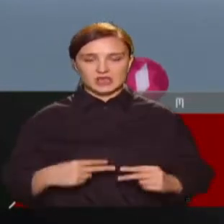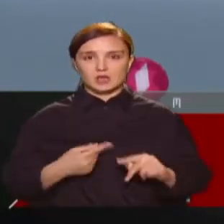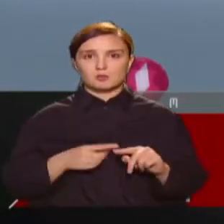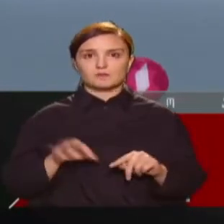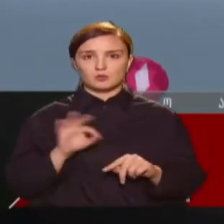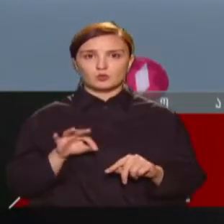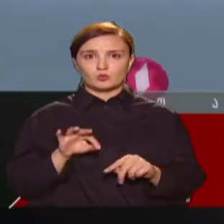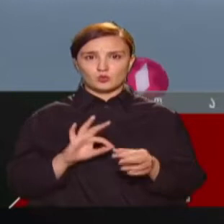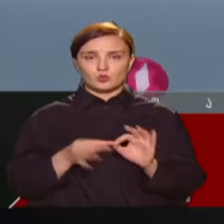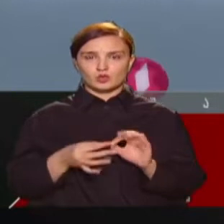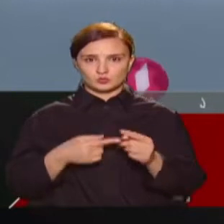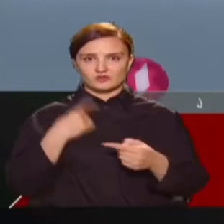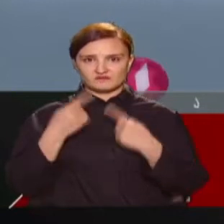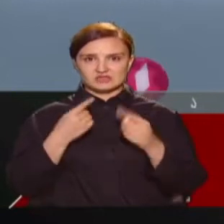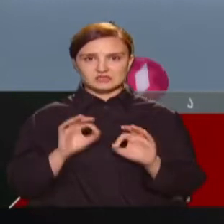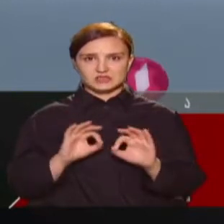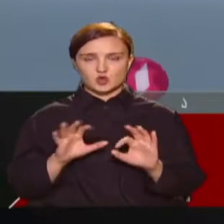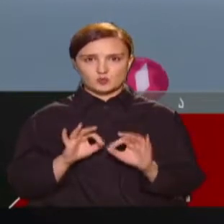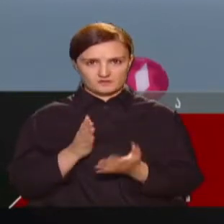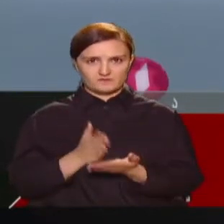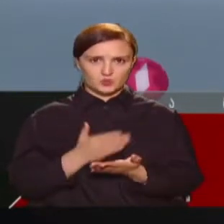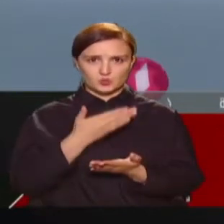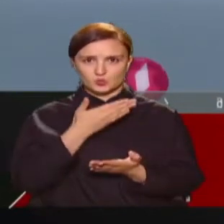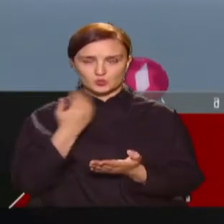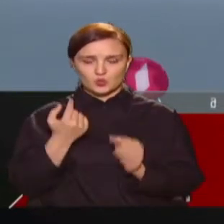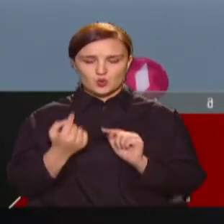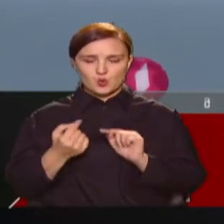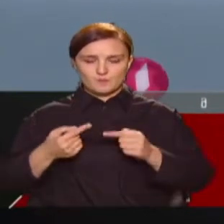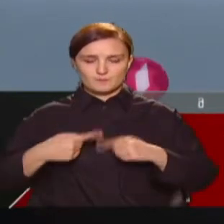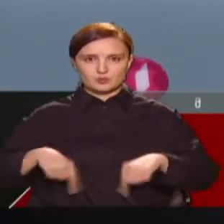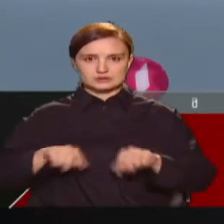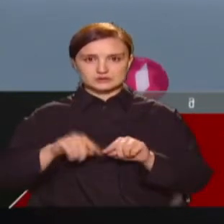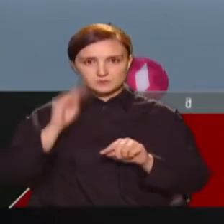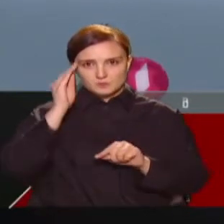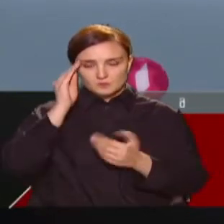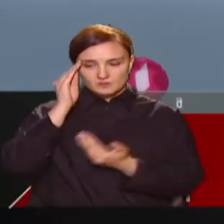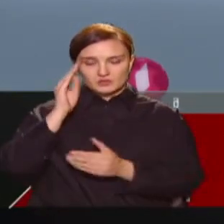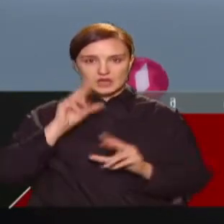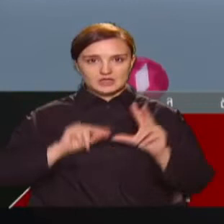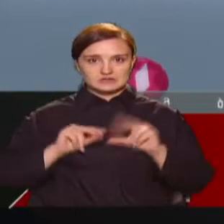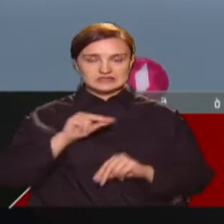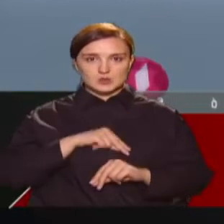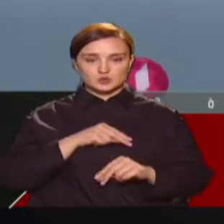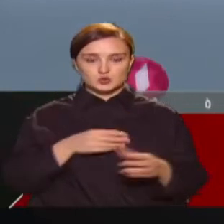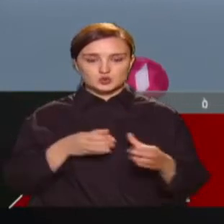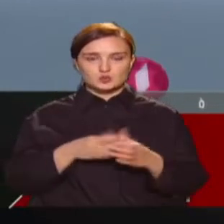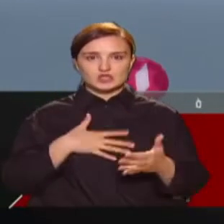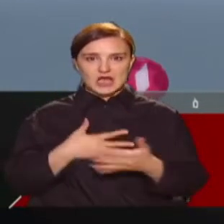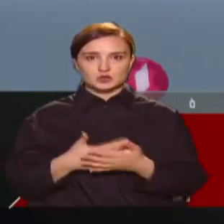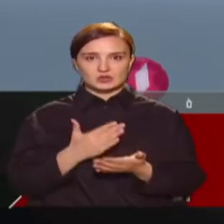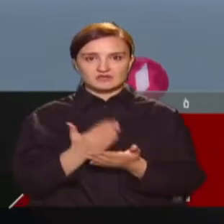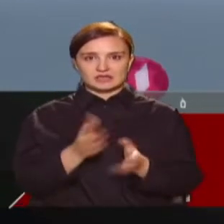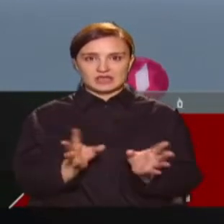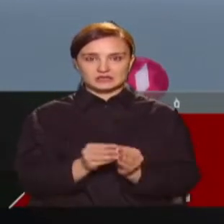უფრო კონკრეტულად ვისაუბროთ, რამდენად ხდება ოპოზიციის იმ ნაწილის მოსაზრება ის გათვალისწინება, რომლებიც სამუშაო ჯგუფში აქტიურად არიან თქვენთან